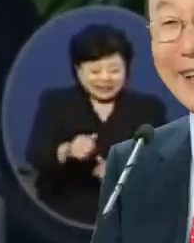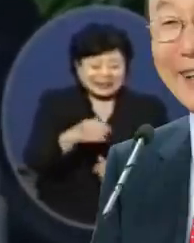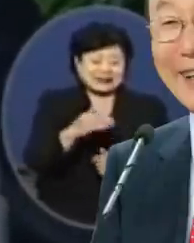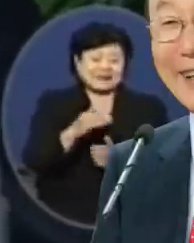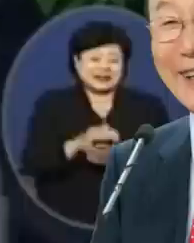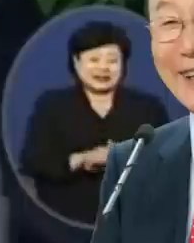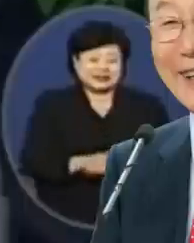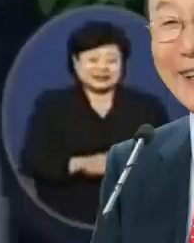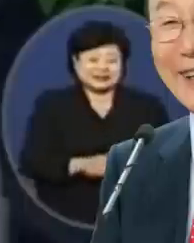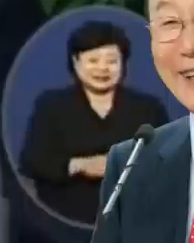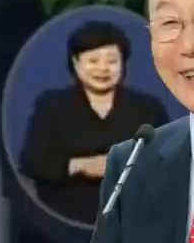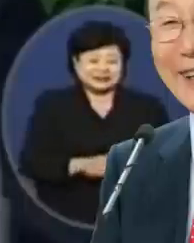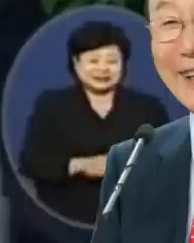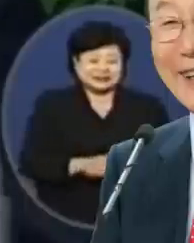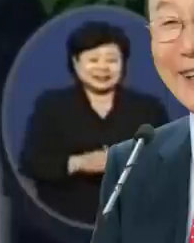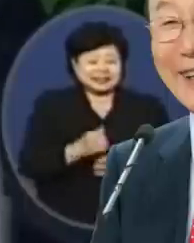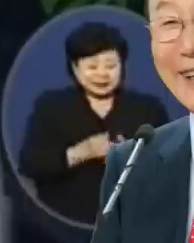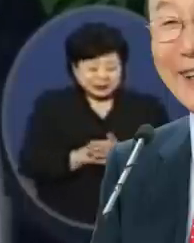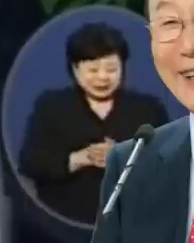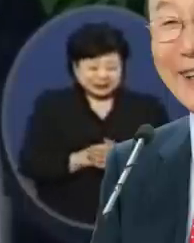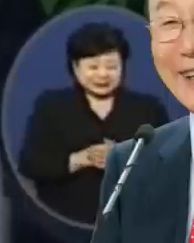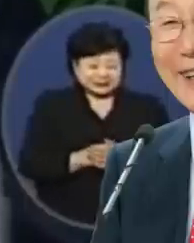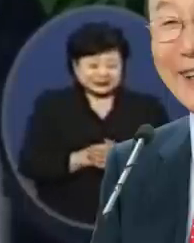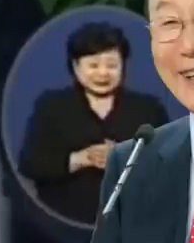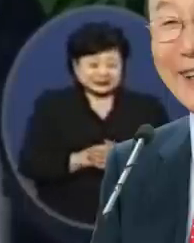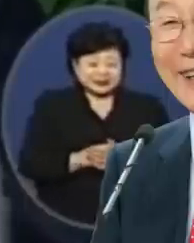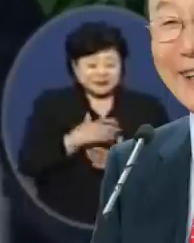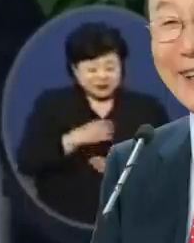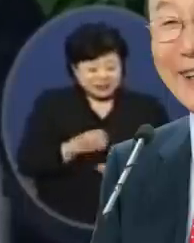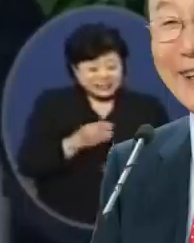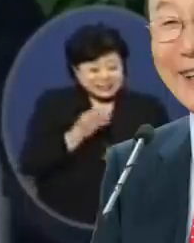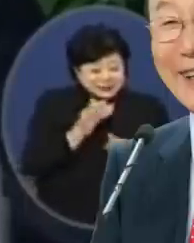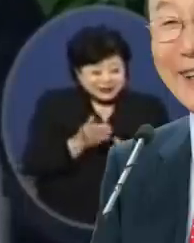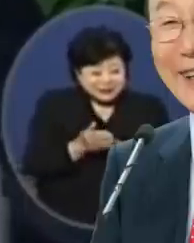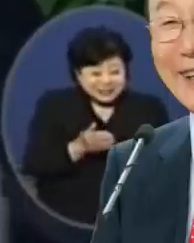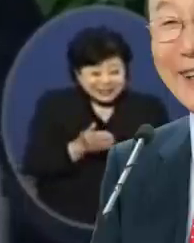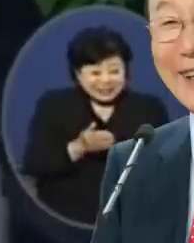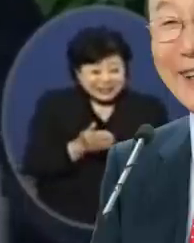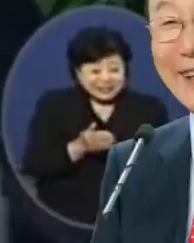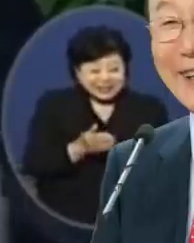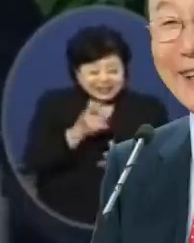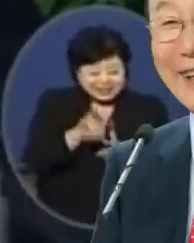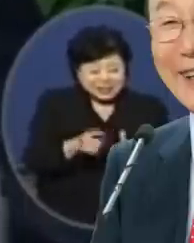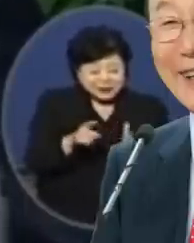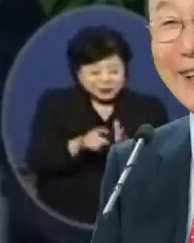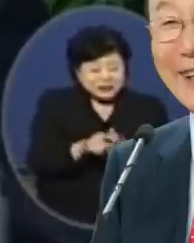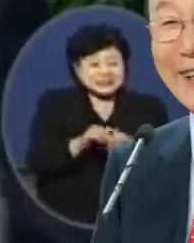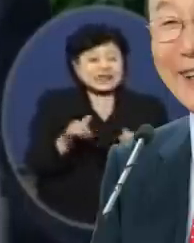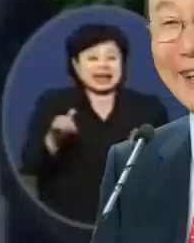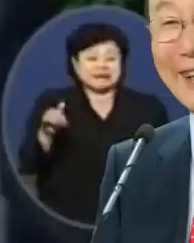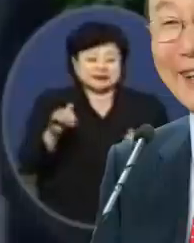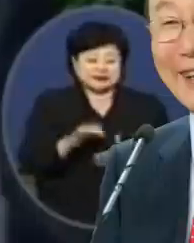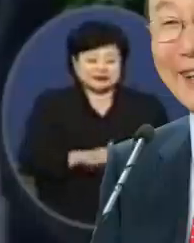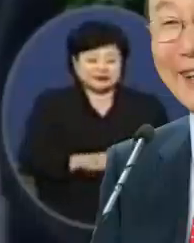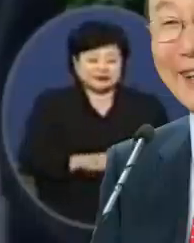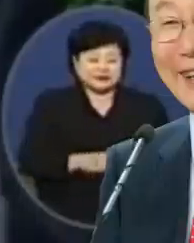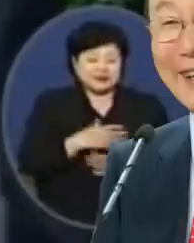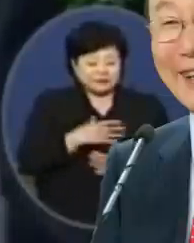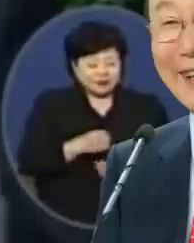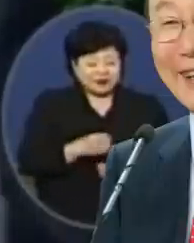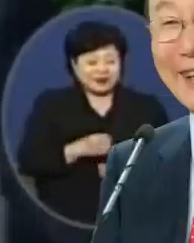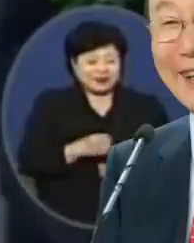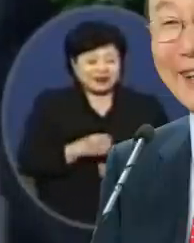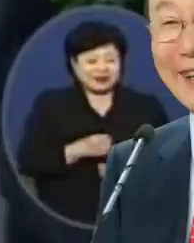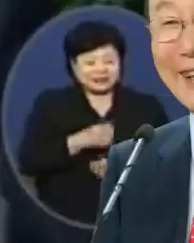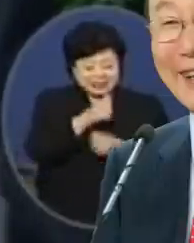것입니다. 그러니 평안하십시오. 우리 예수 믿는 사람은 평안하기를